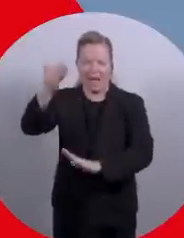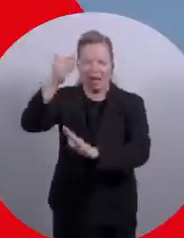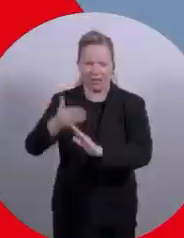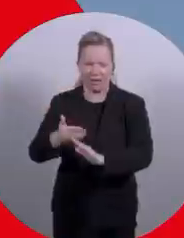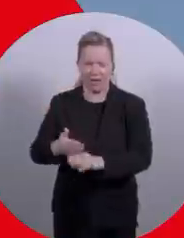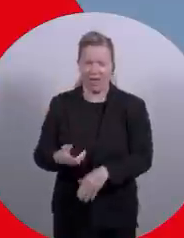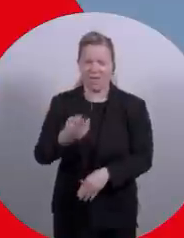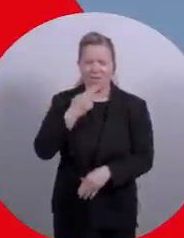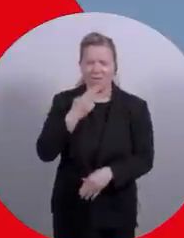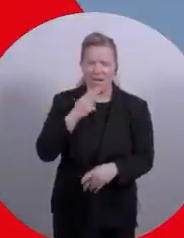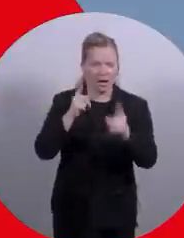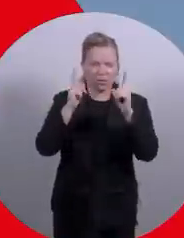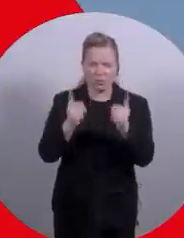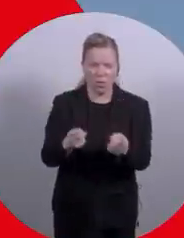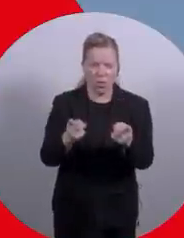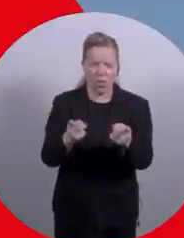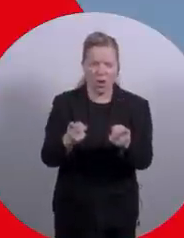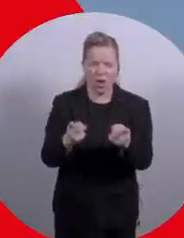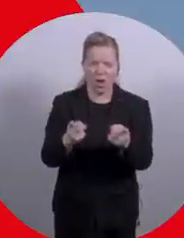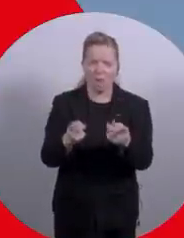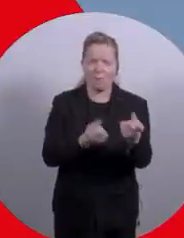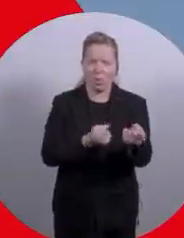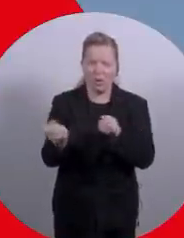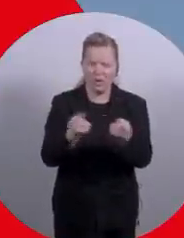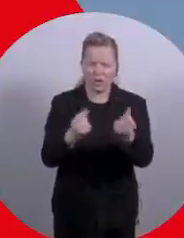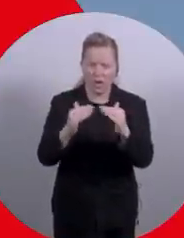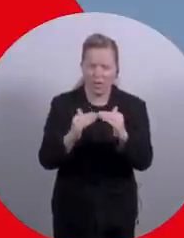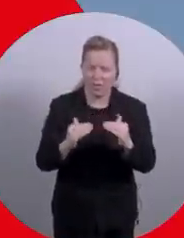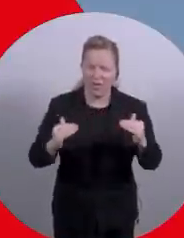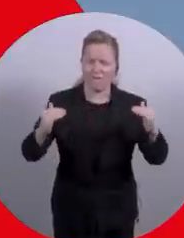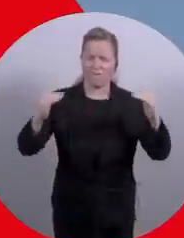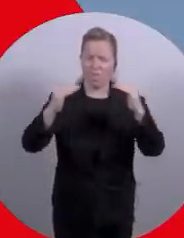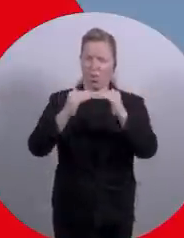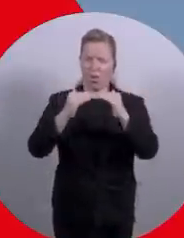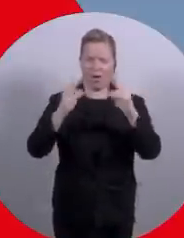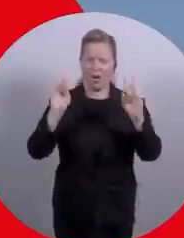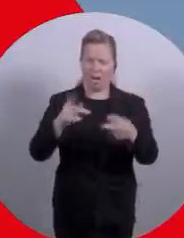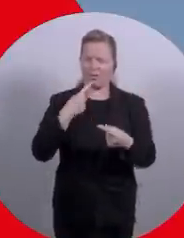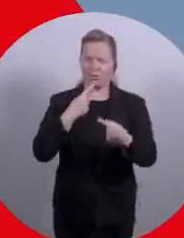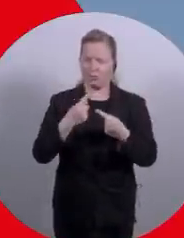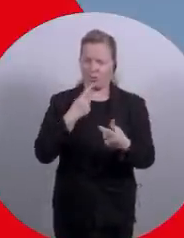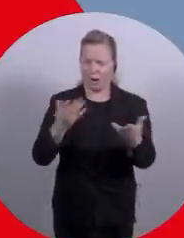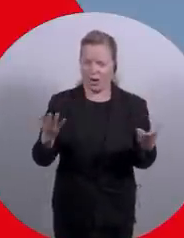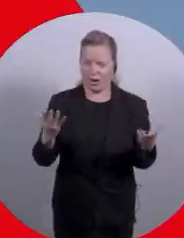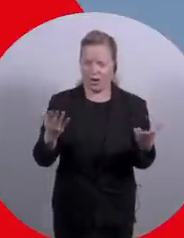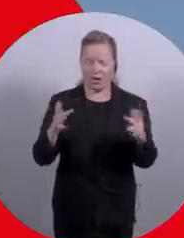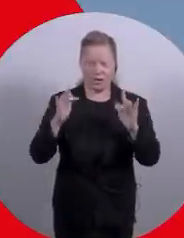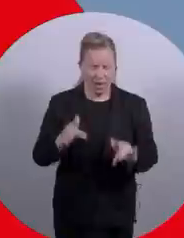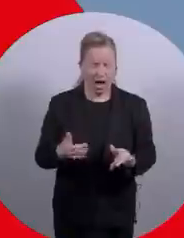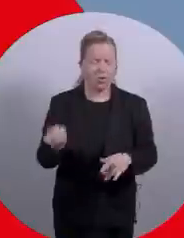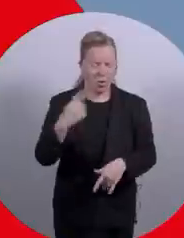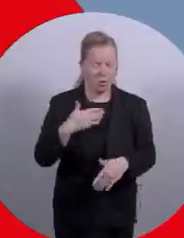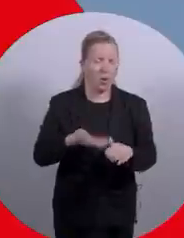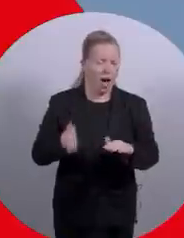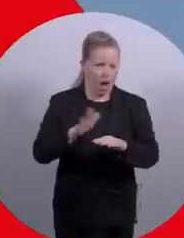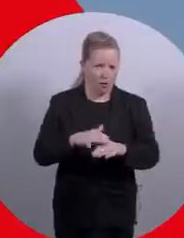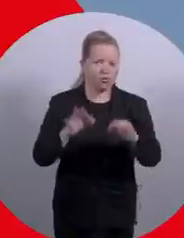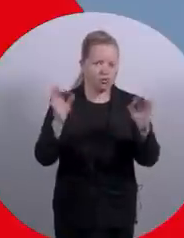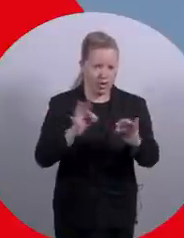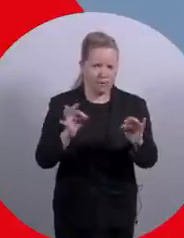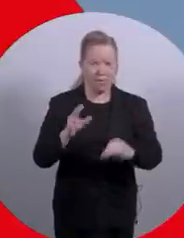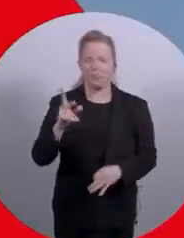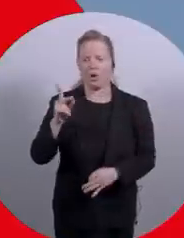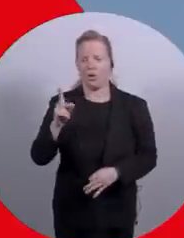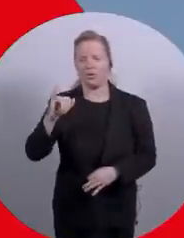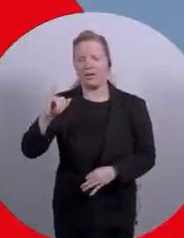wer soll hier dann noch von einem politischen Niveau reden wir werden es wirklich noch schlimmer haben und Kickl